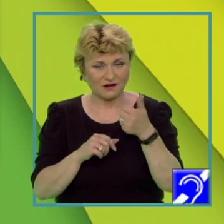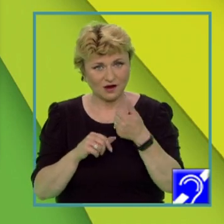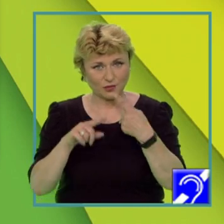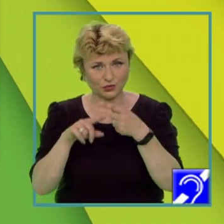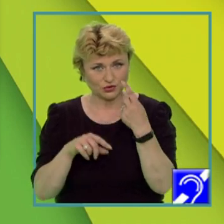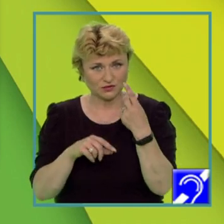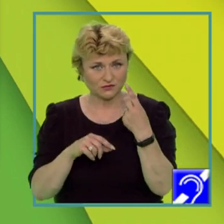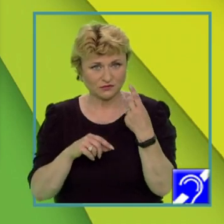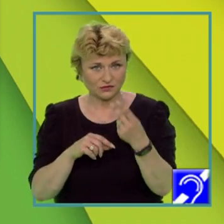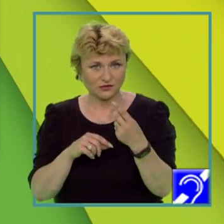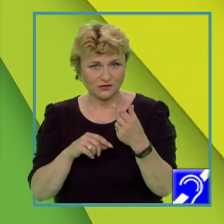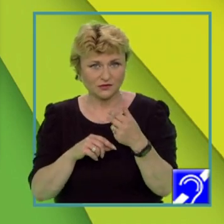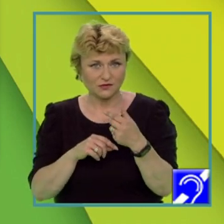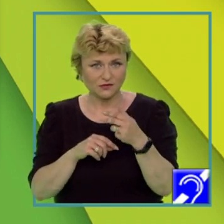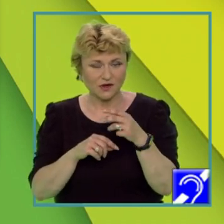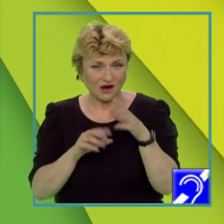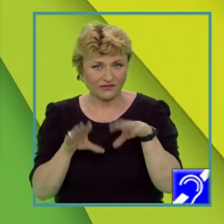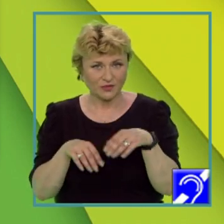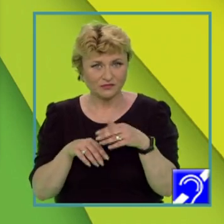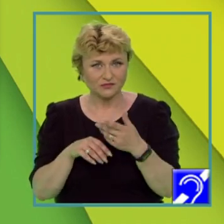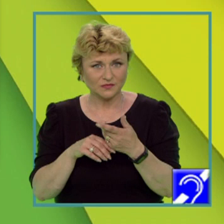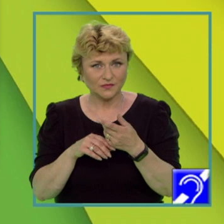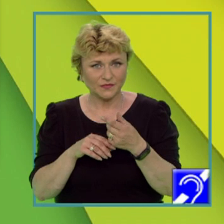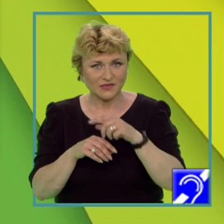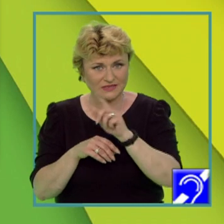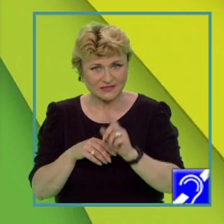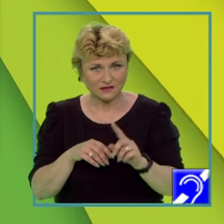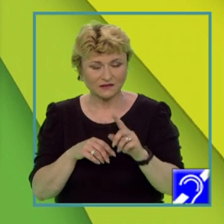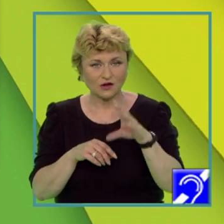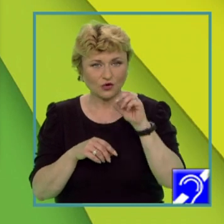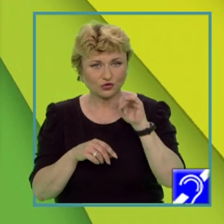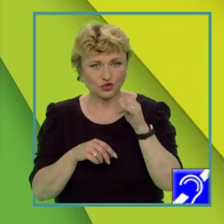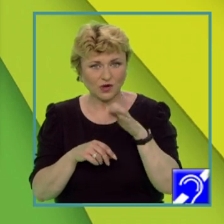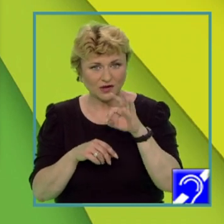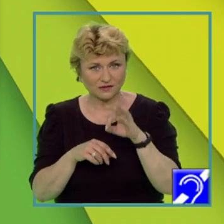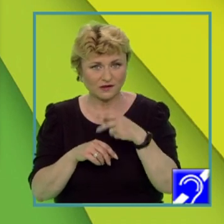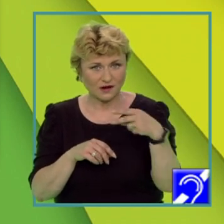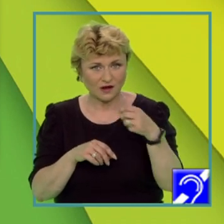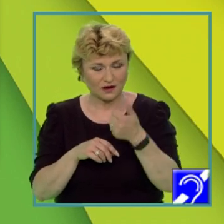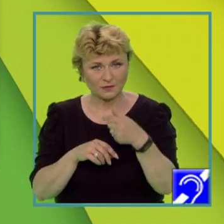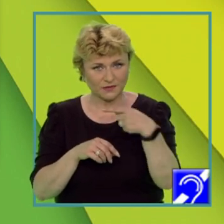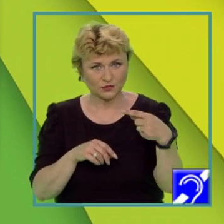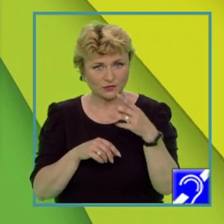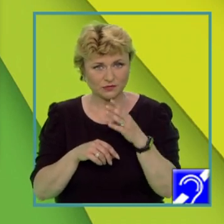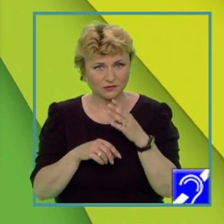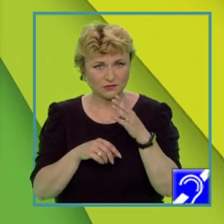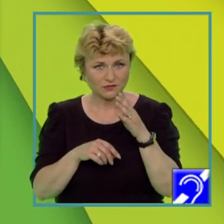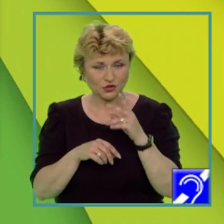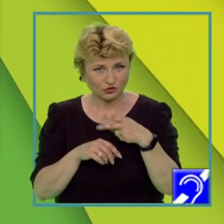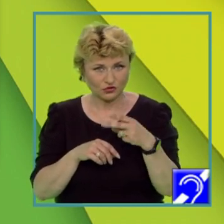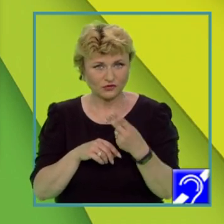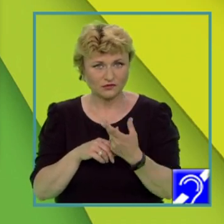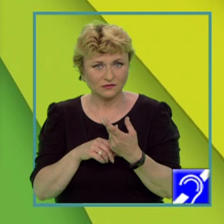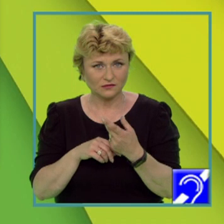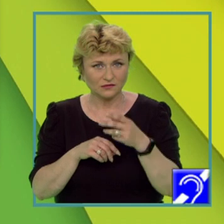b egal cu a și b din R avem că Zet conjugat este cu adminul Bale pentru